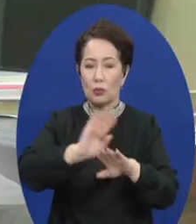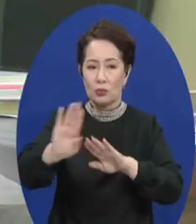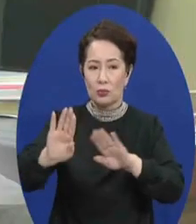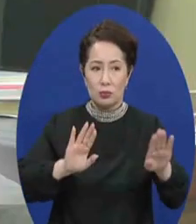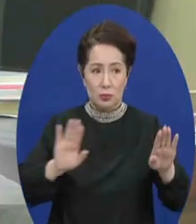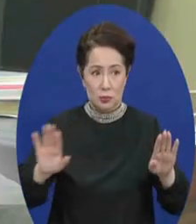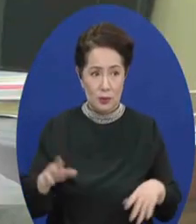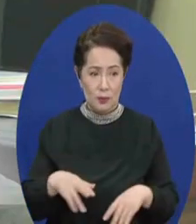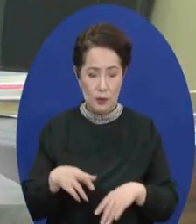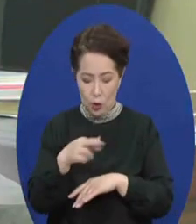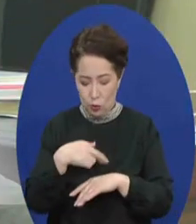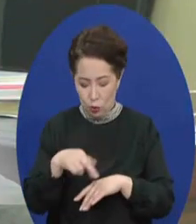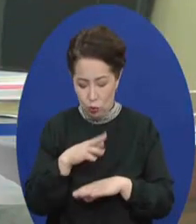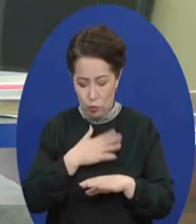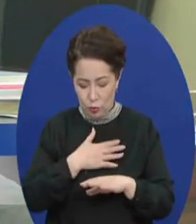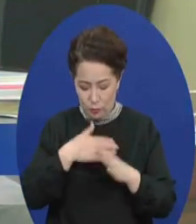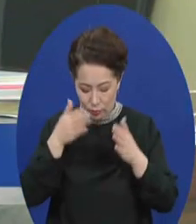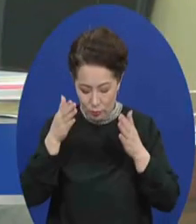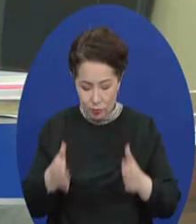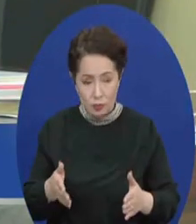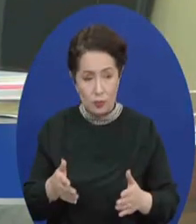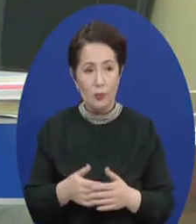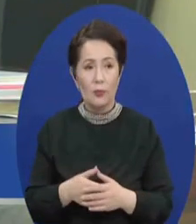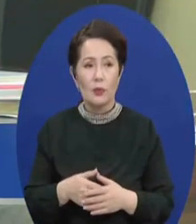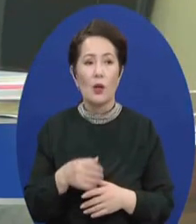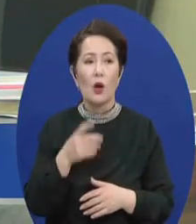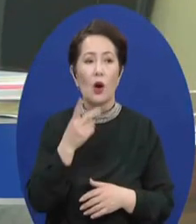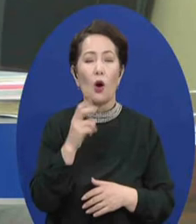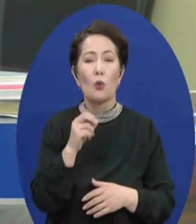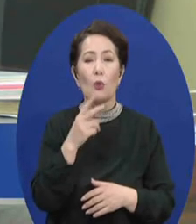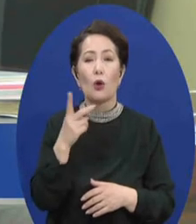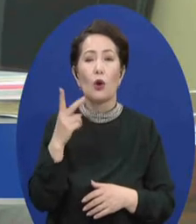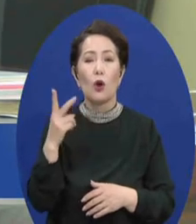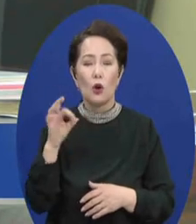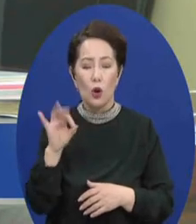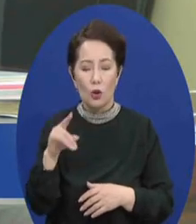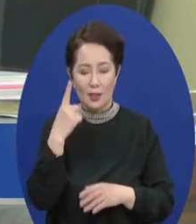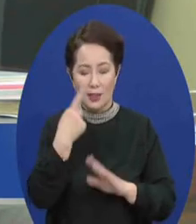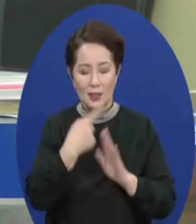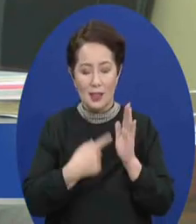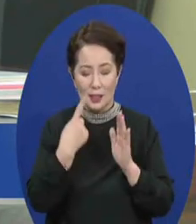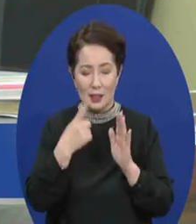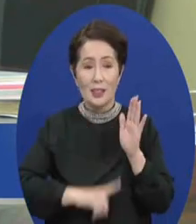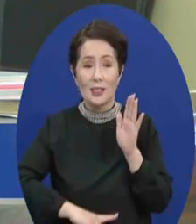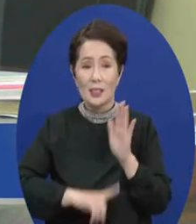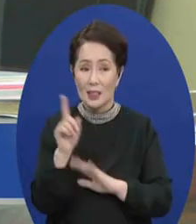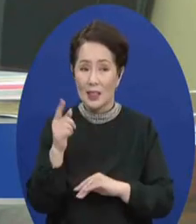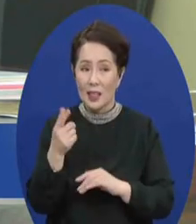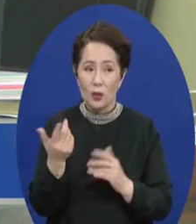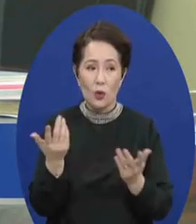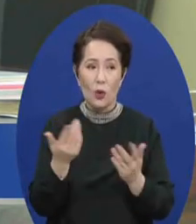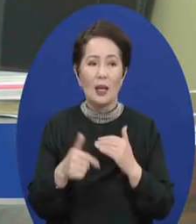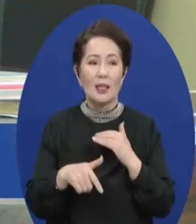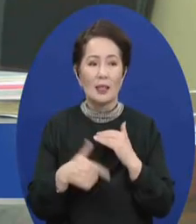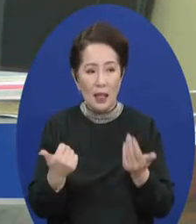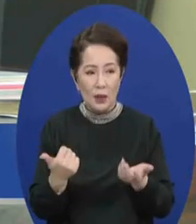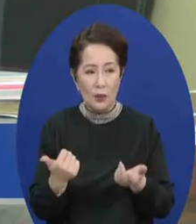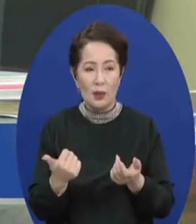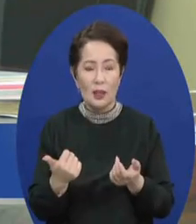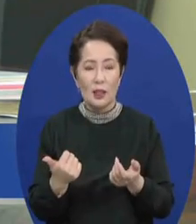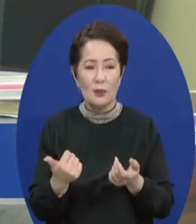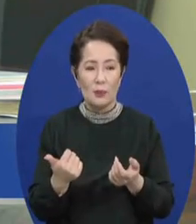байна. Дүүрэг орон нутгийн хувьд бол одоо 22 оны 1 сарын 1-ээс за татварын зарим төрлүүд